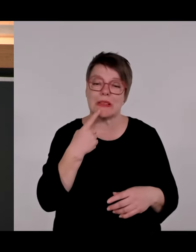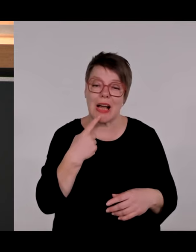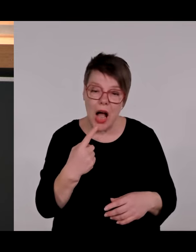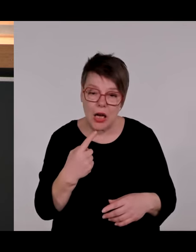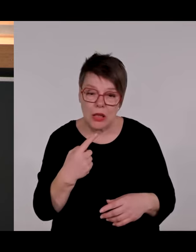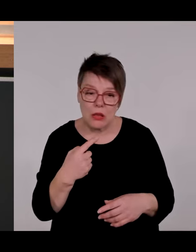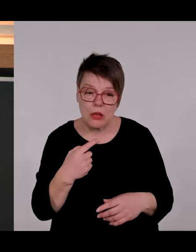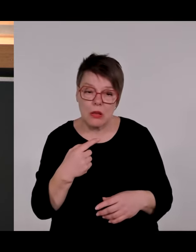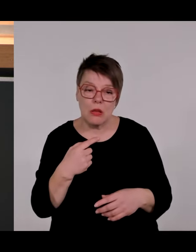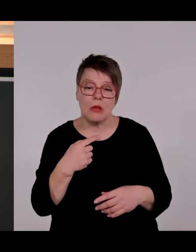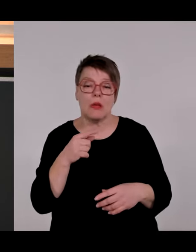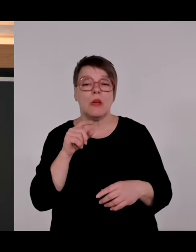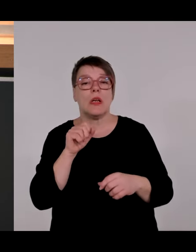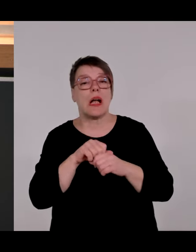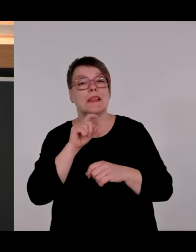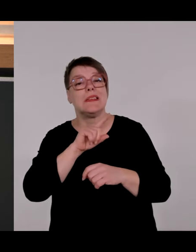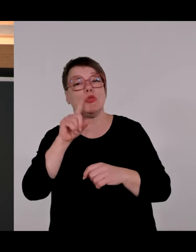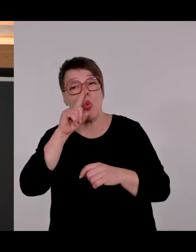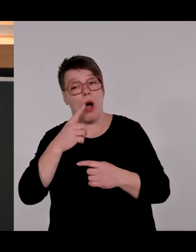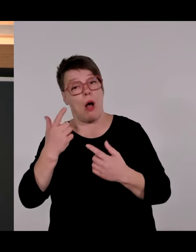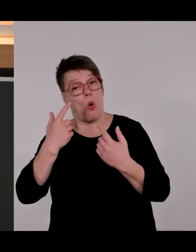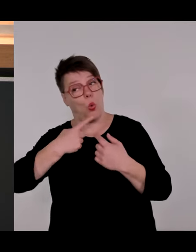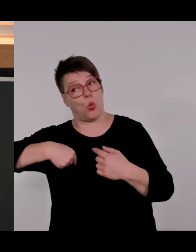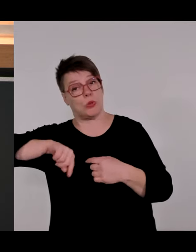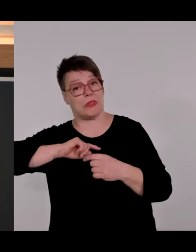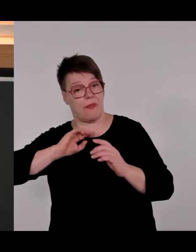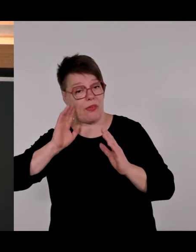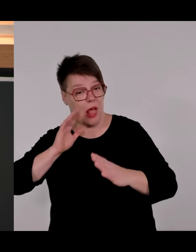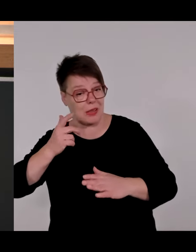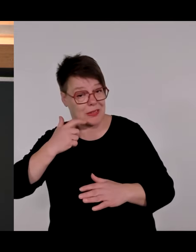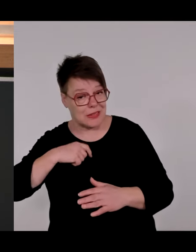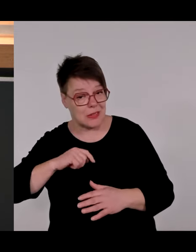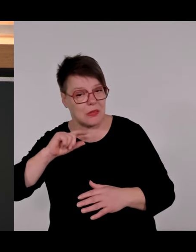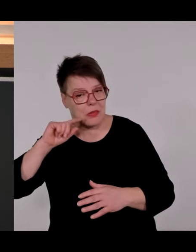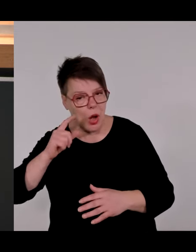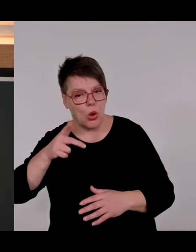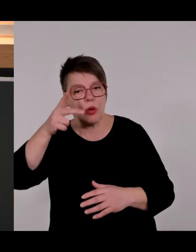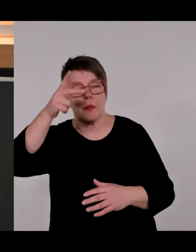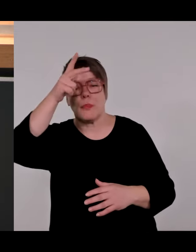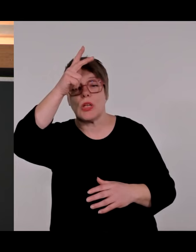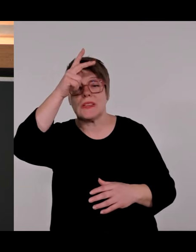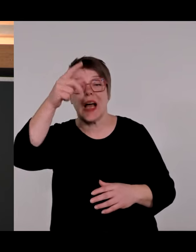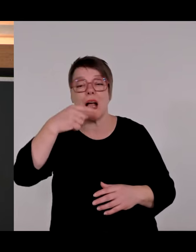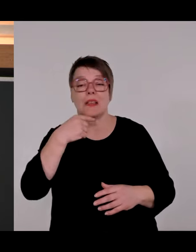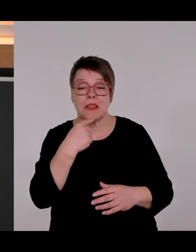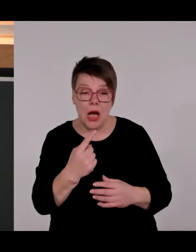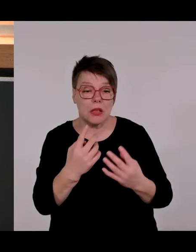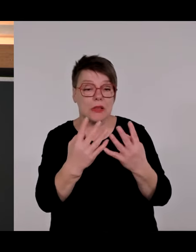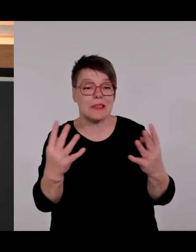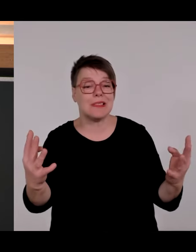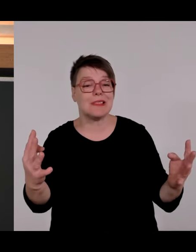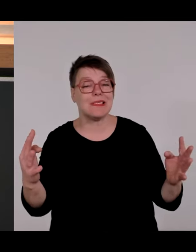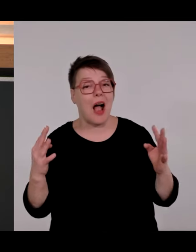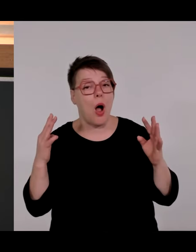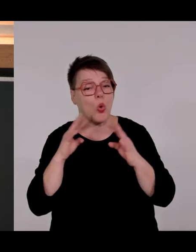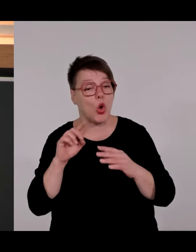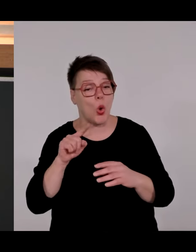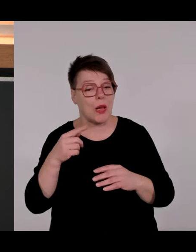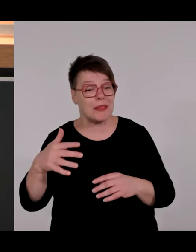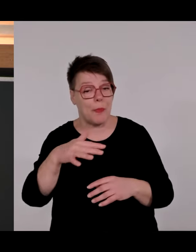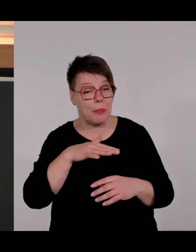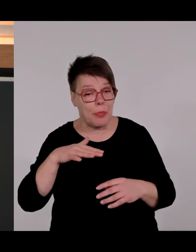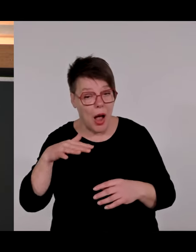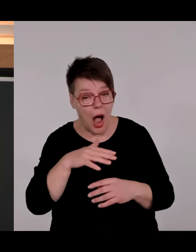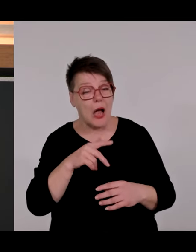sagt, ein Zaun um den Görlitzer Park könnte aus polizeilicher Sicht ein Beitrag zur Beruhigung der Lage sein, dann sage